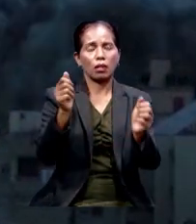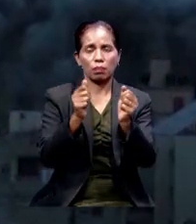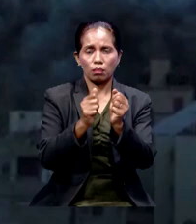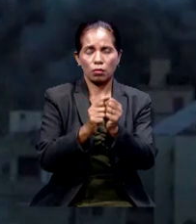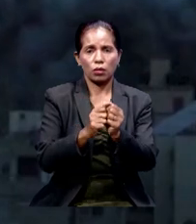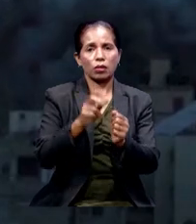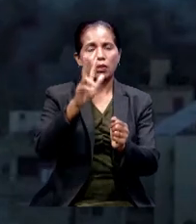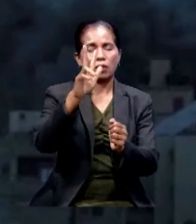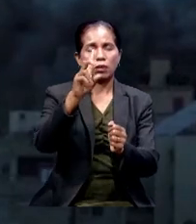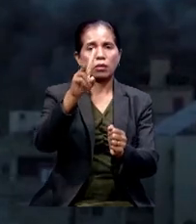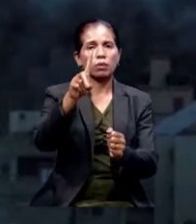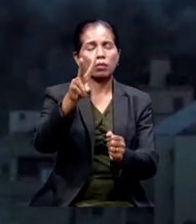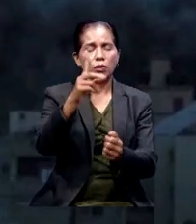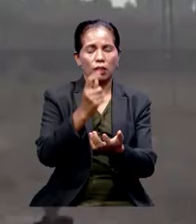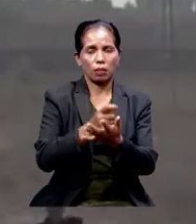rua atsualo.